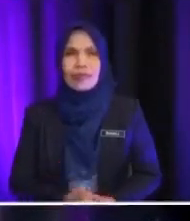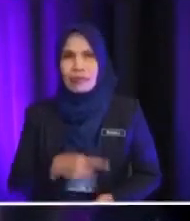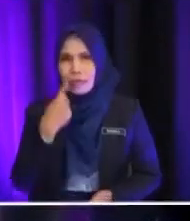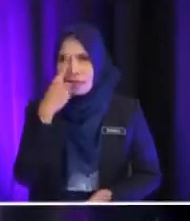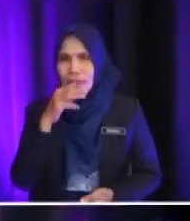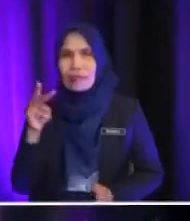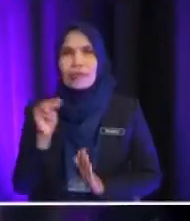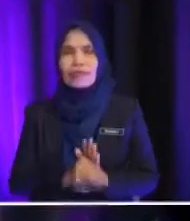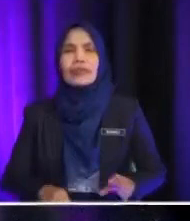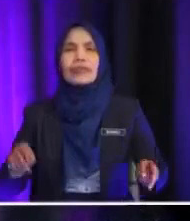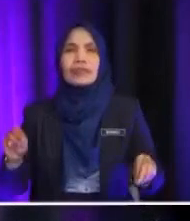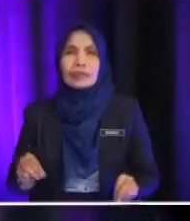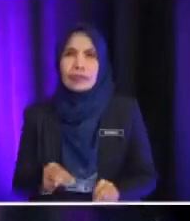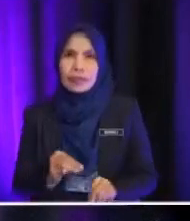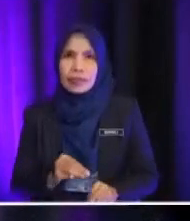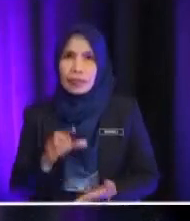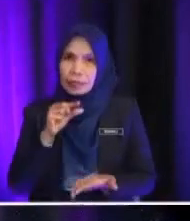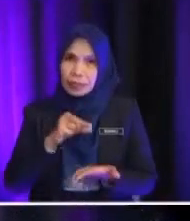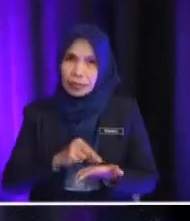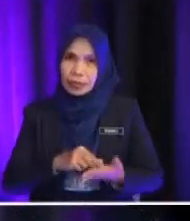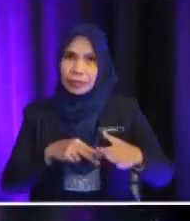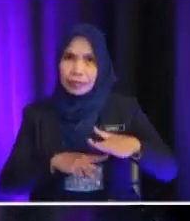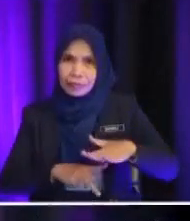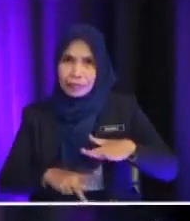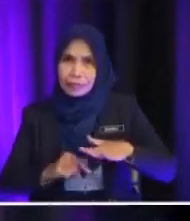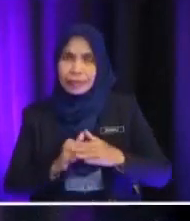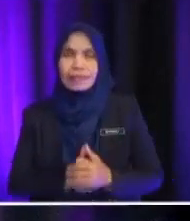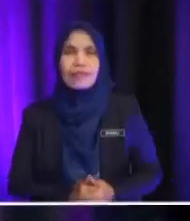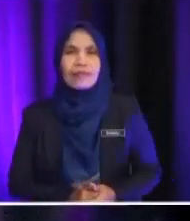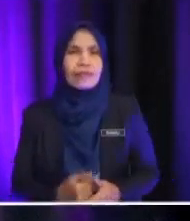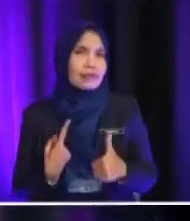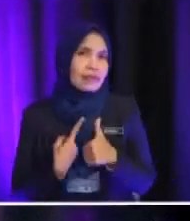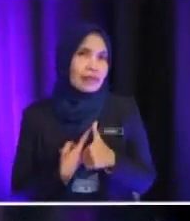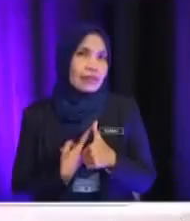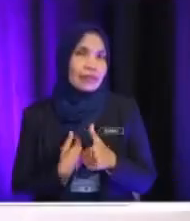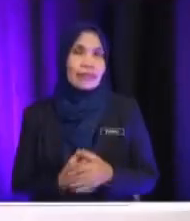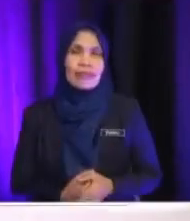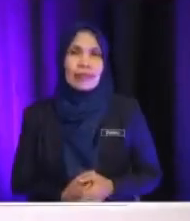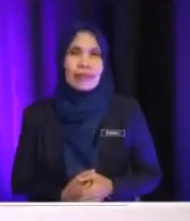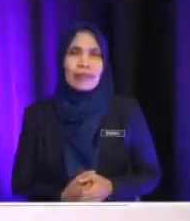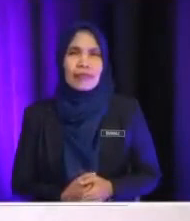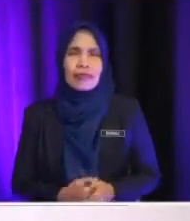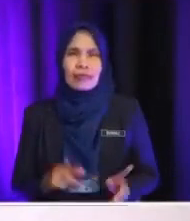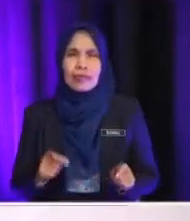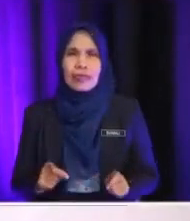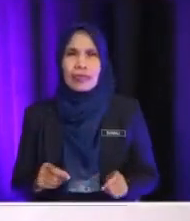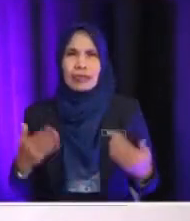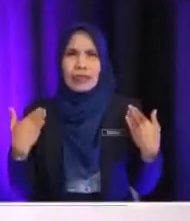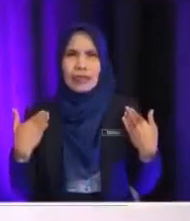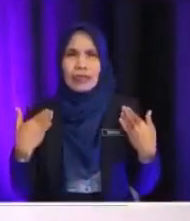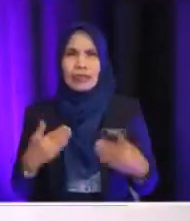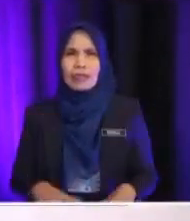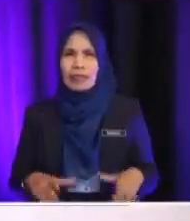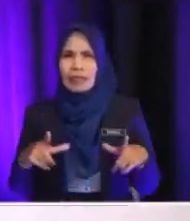panggang ni. Okey, yang pertama kita perlu ada kan? Perlu ada papan pemotong. Papan pemotong. Okey, papan